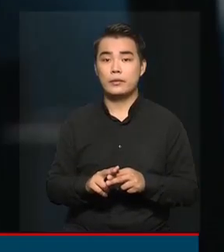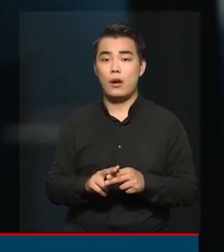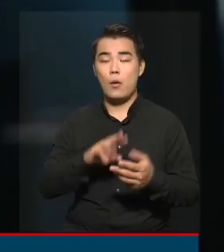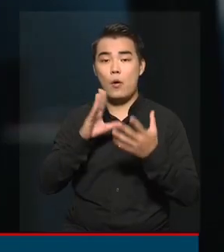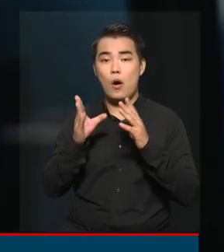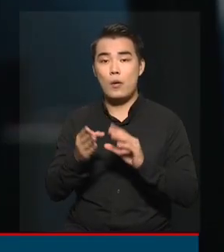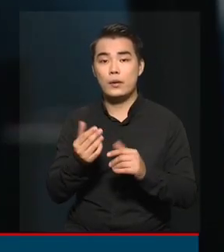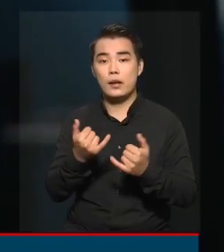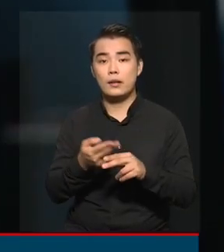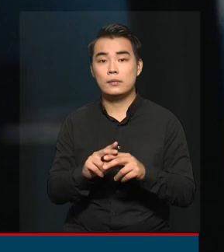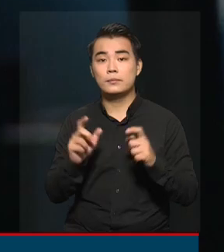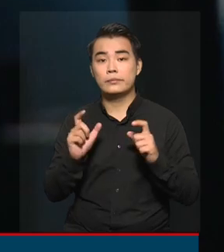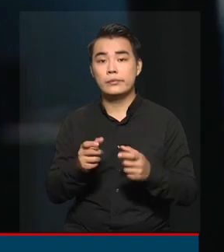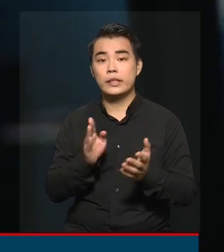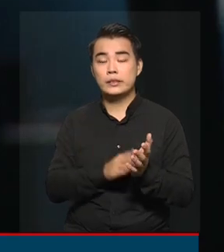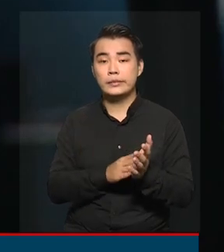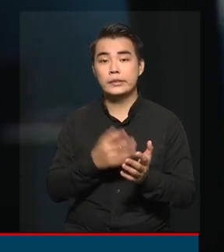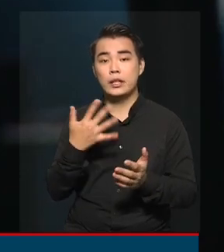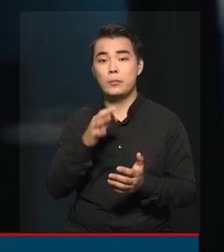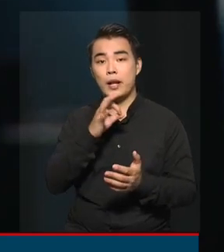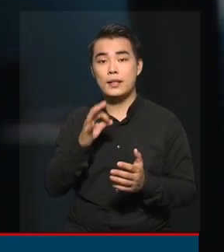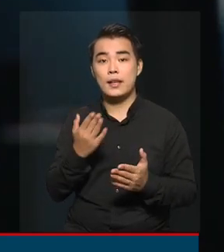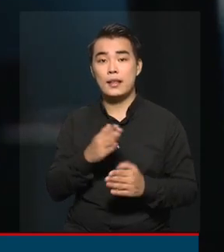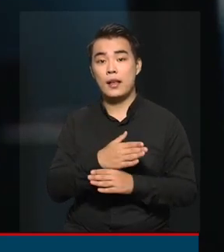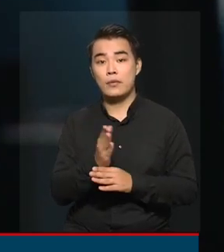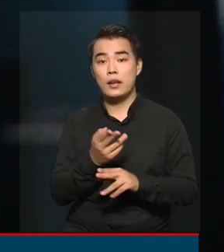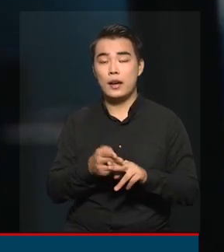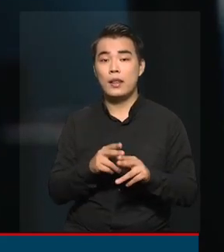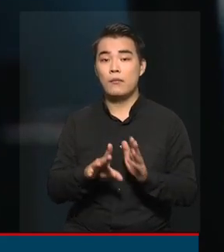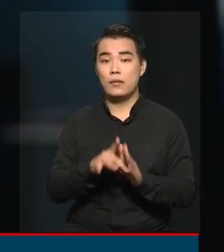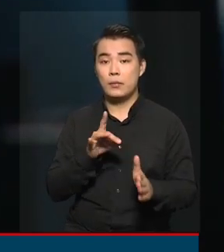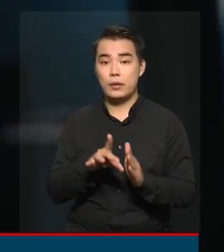жалпы негізгі шекті бағамы 50% дан асса, жаңағы ол сайлау